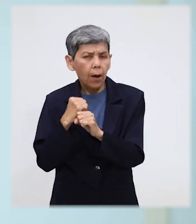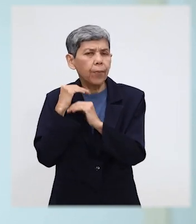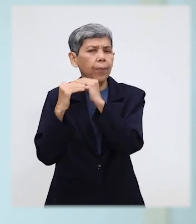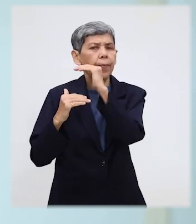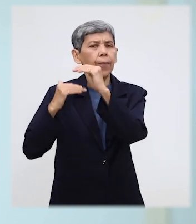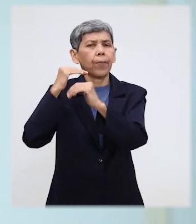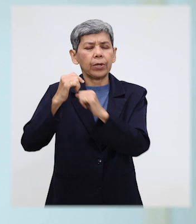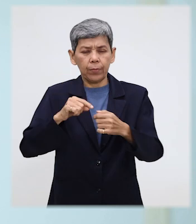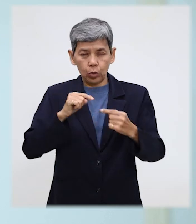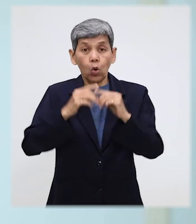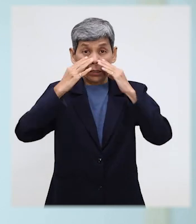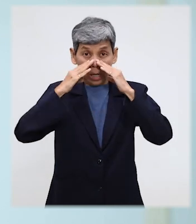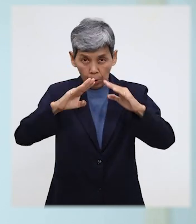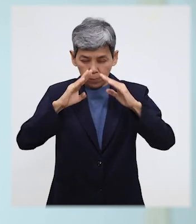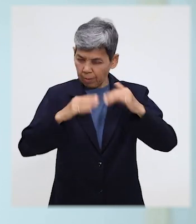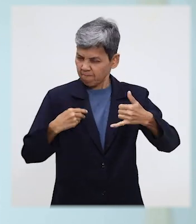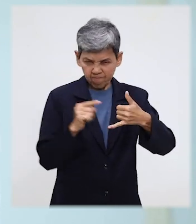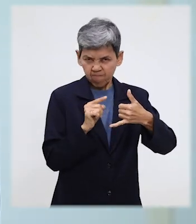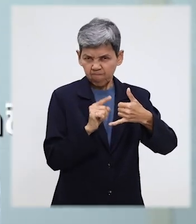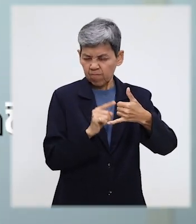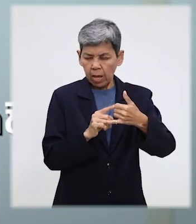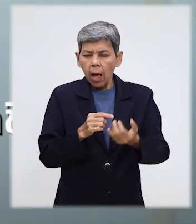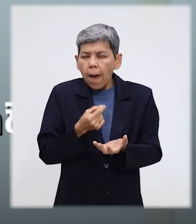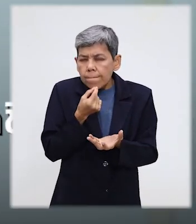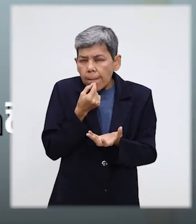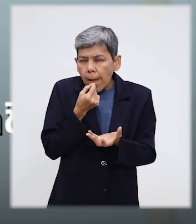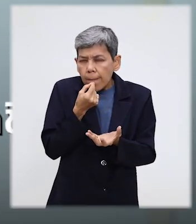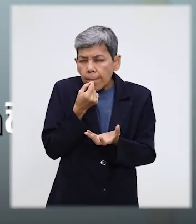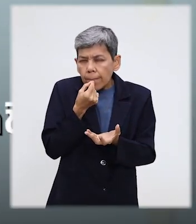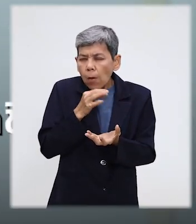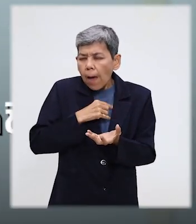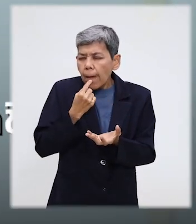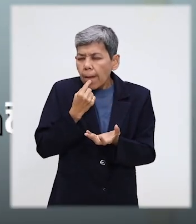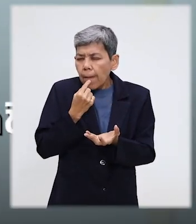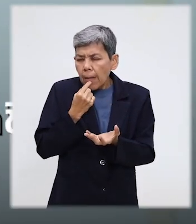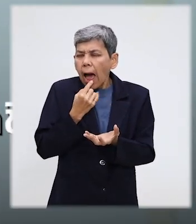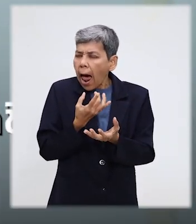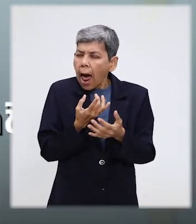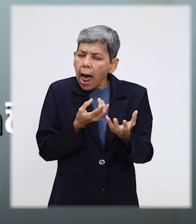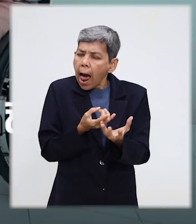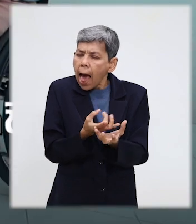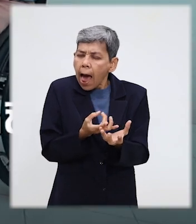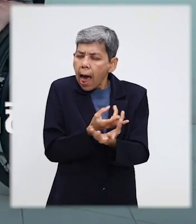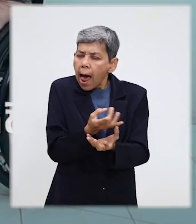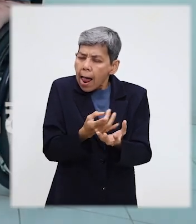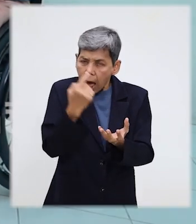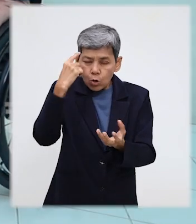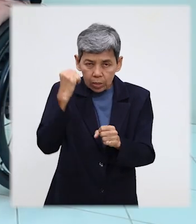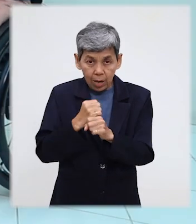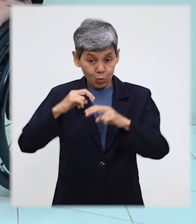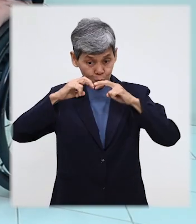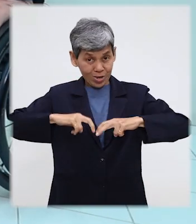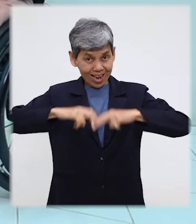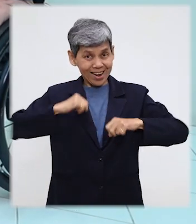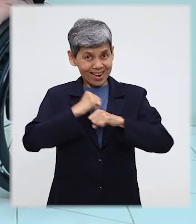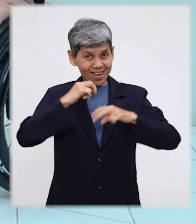าผู้บกพร่องทางการเห็นเนี่ยให้เป็นนักทดสอบทางประสาทสัมผัสหรือนักชิมนะคะเพราะฉะนั้นในงานวิจัยแรก